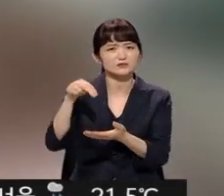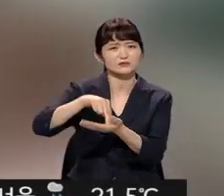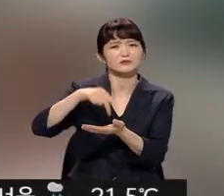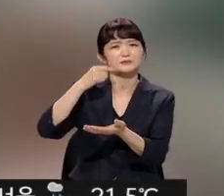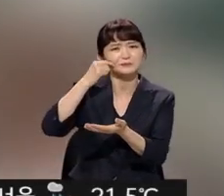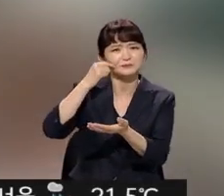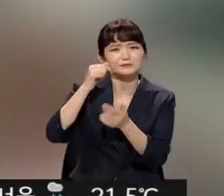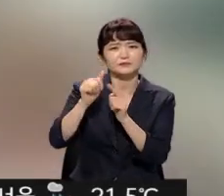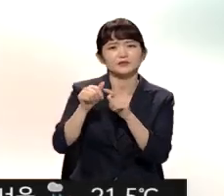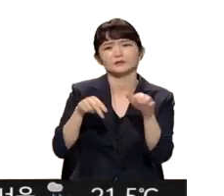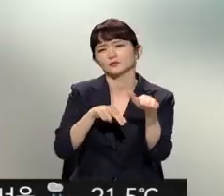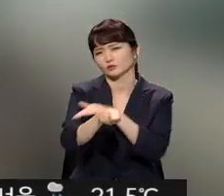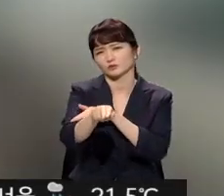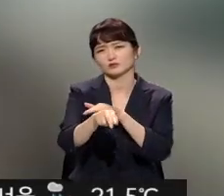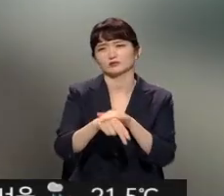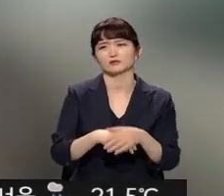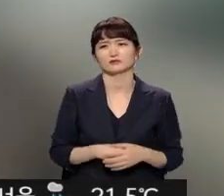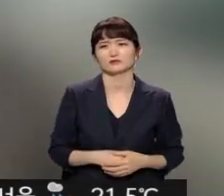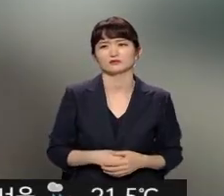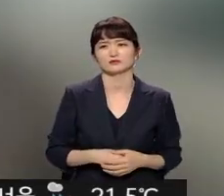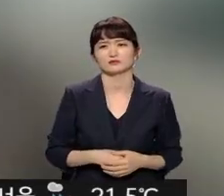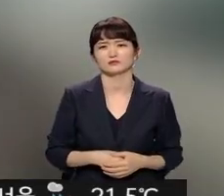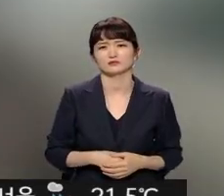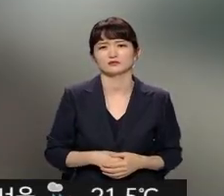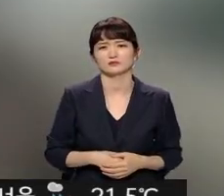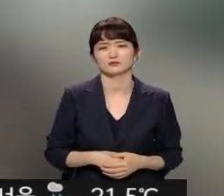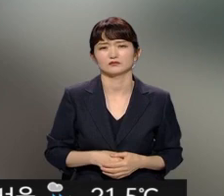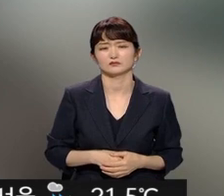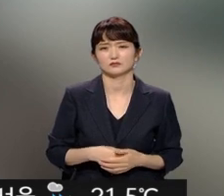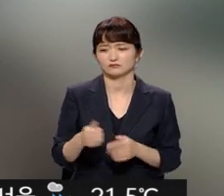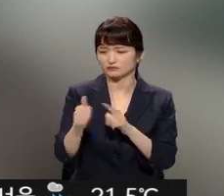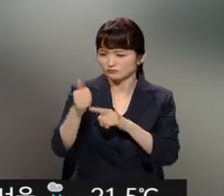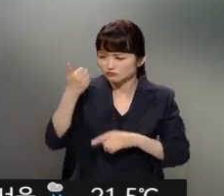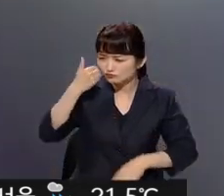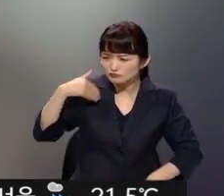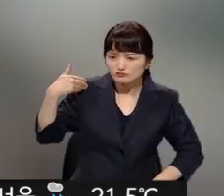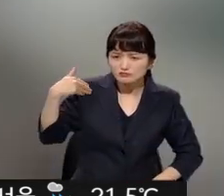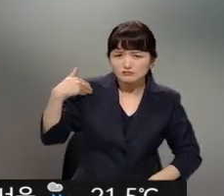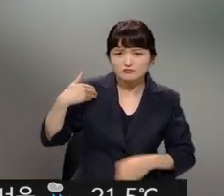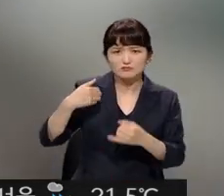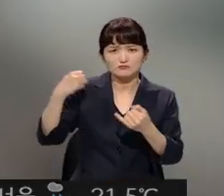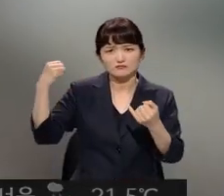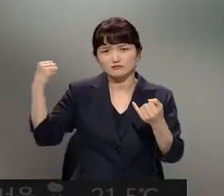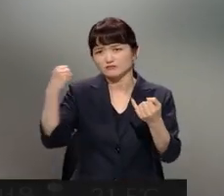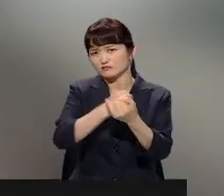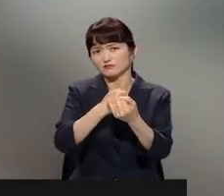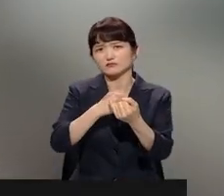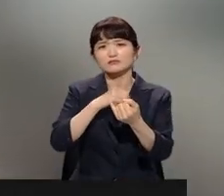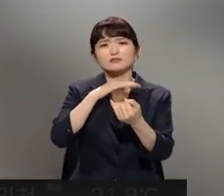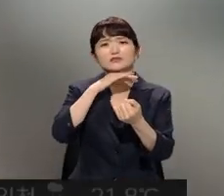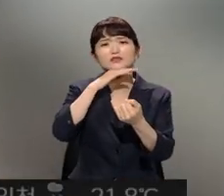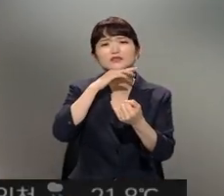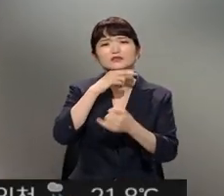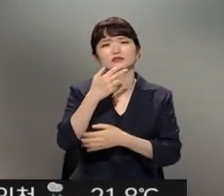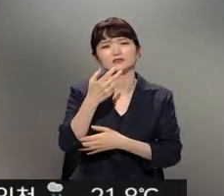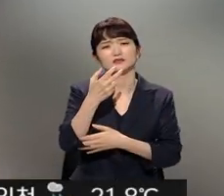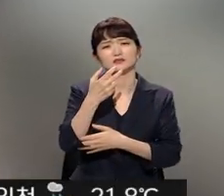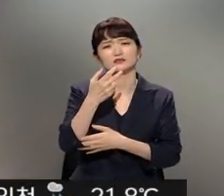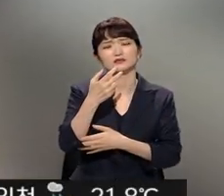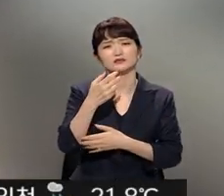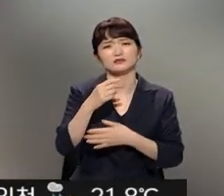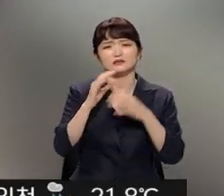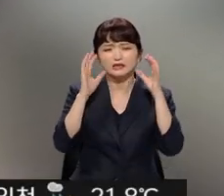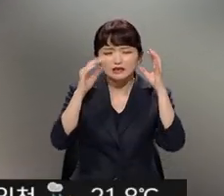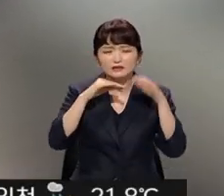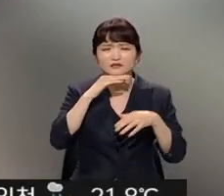사이 남성은 도주해버렸습니다. 크게 다치신 것 같은데. 일면식도 없는 남성에게 폭행을 당한 할머니. 70이 넘은 나이였고 아이도